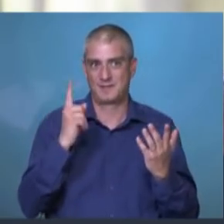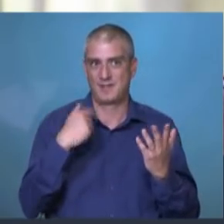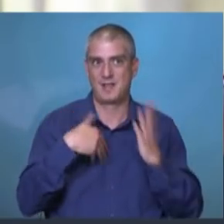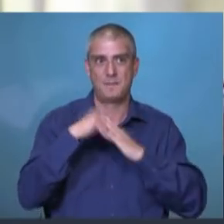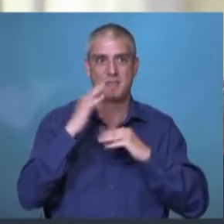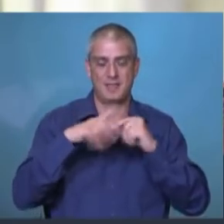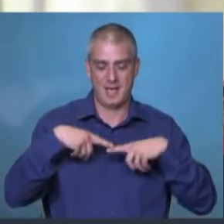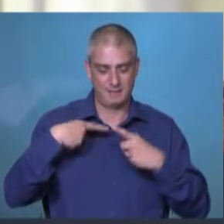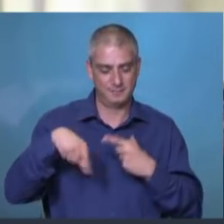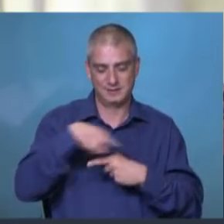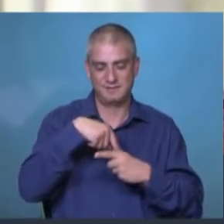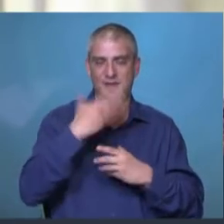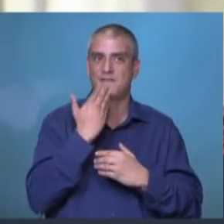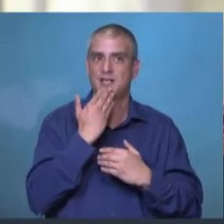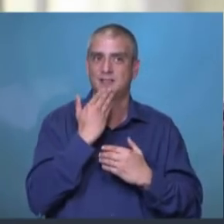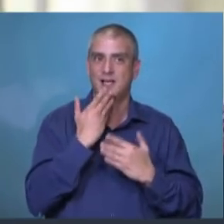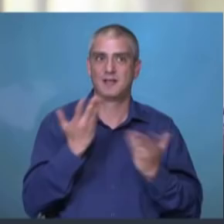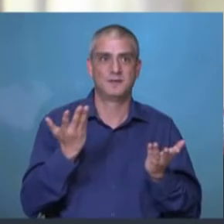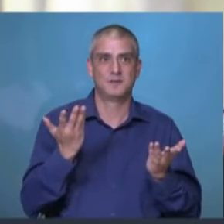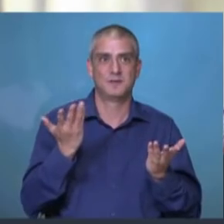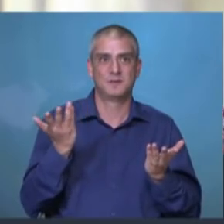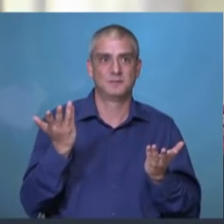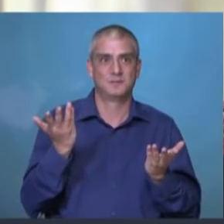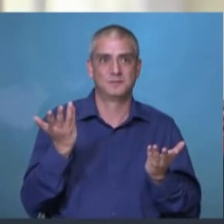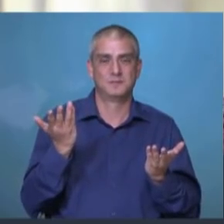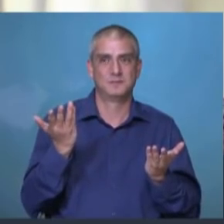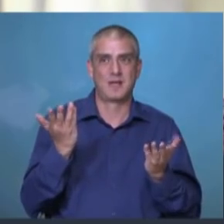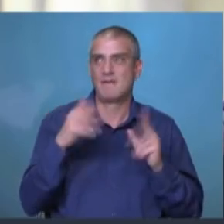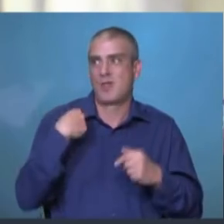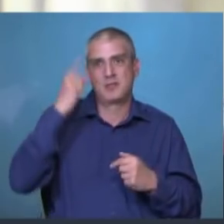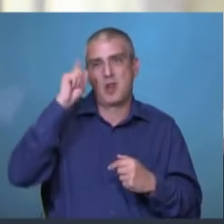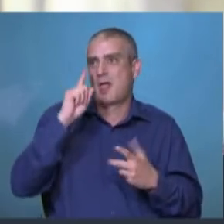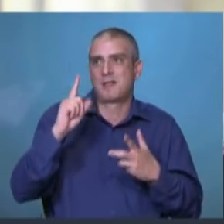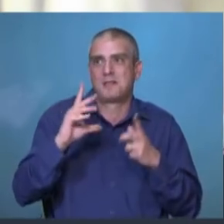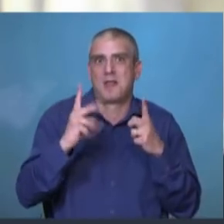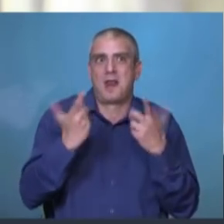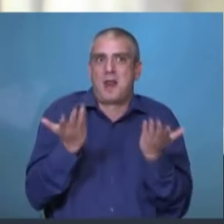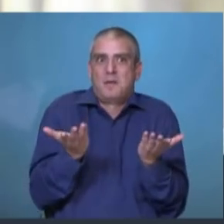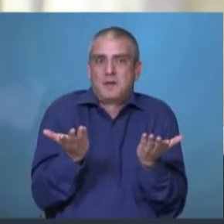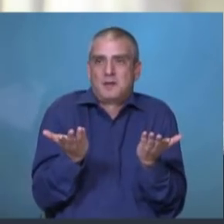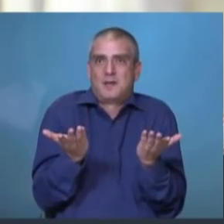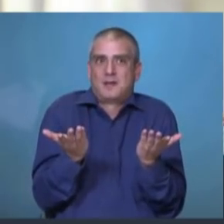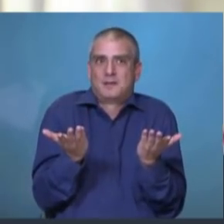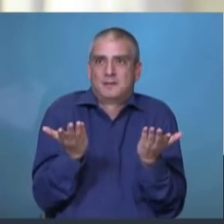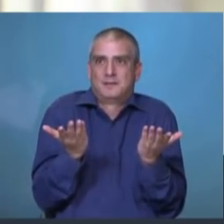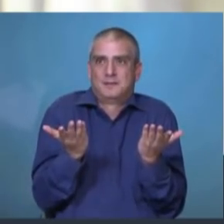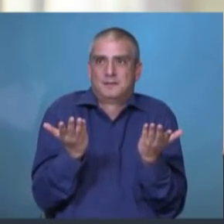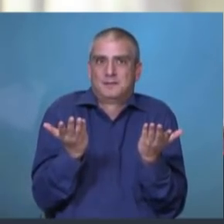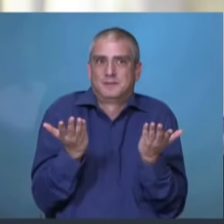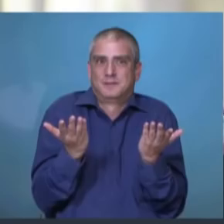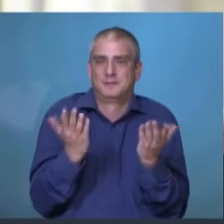built like my life around Israel. Like, I don't know why.